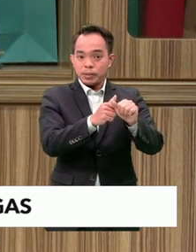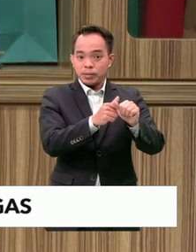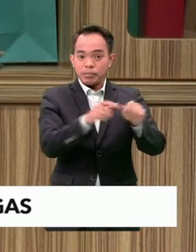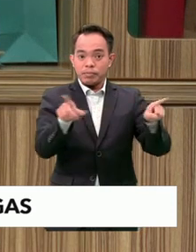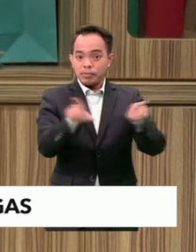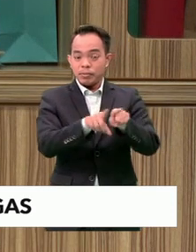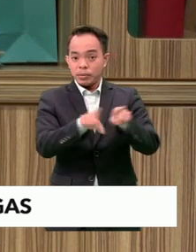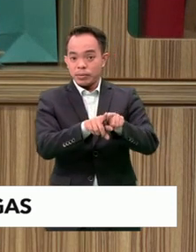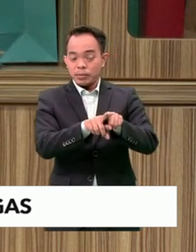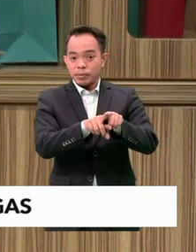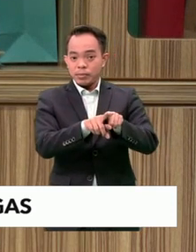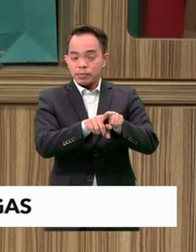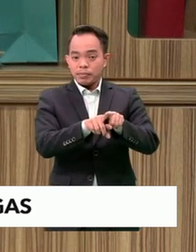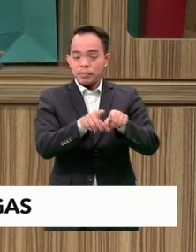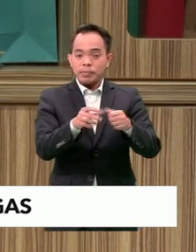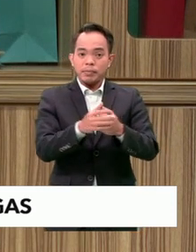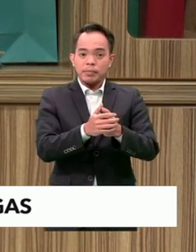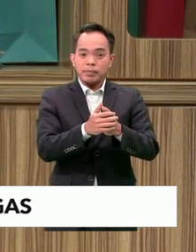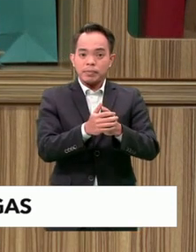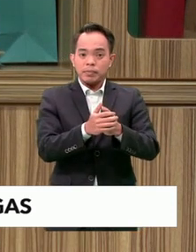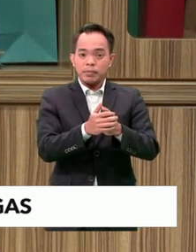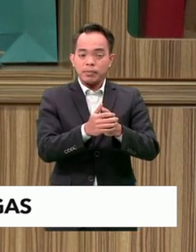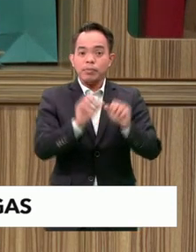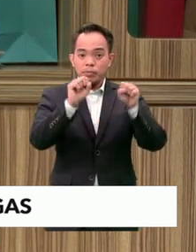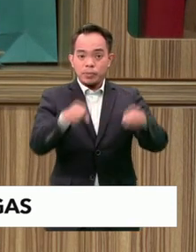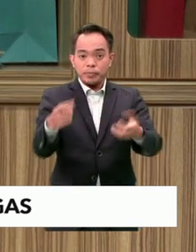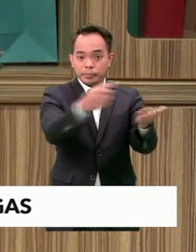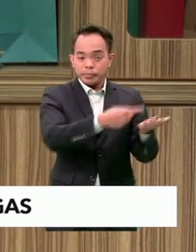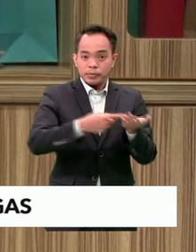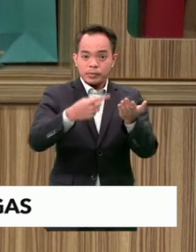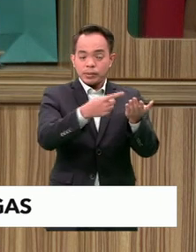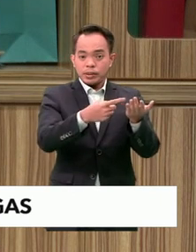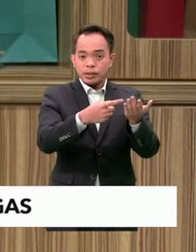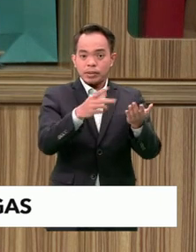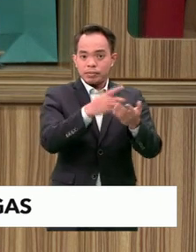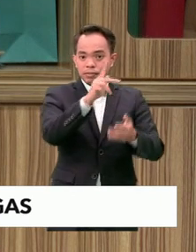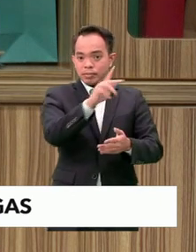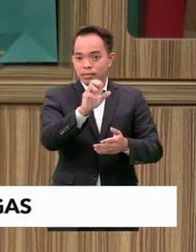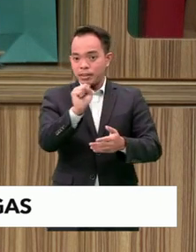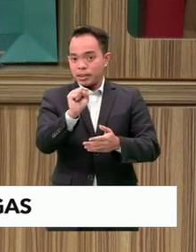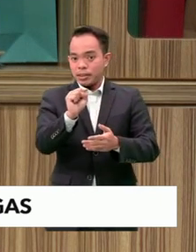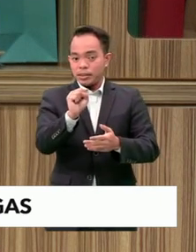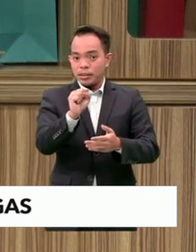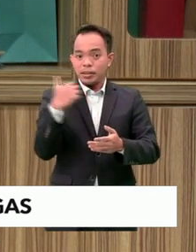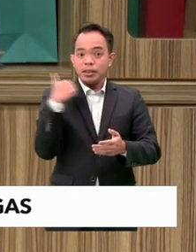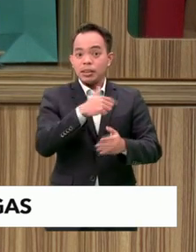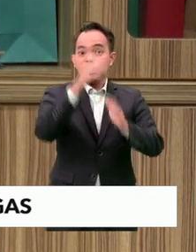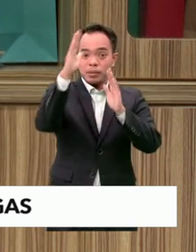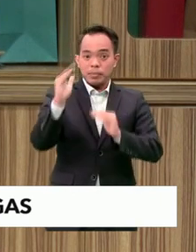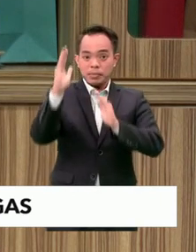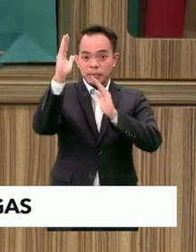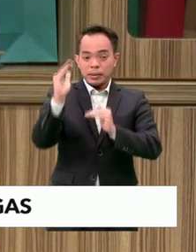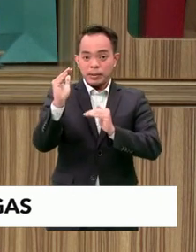We closely monitor the investigation of this case, dan kita berharap sekali